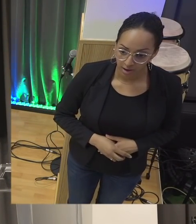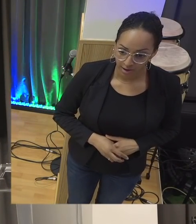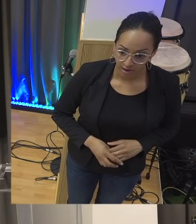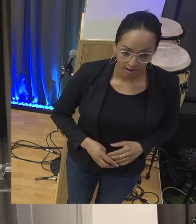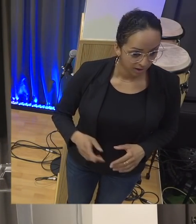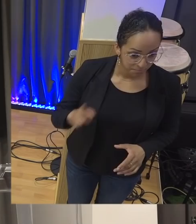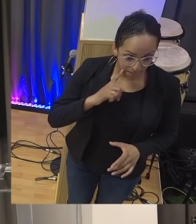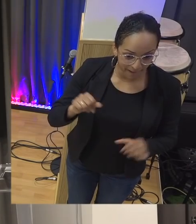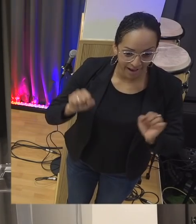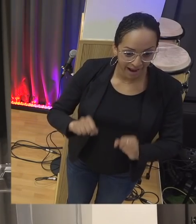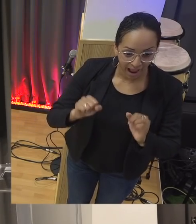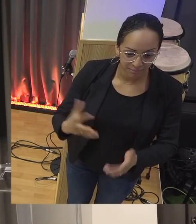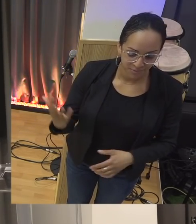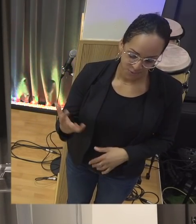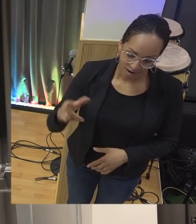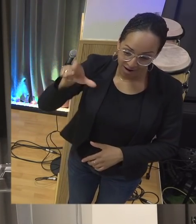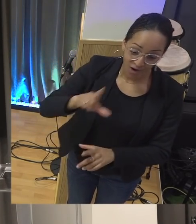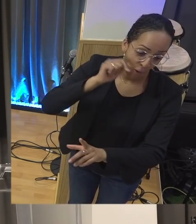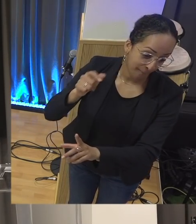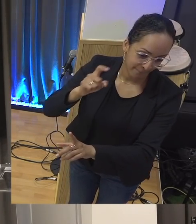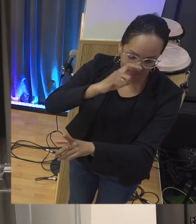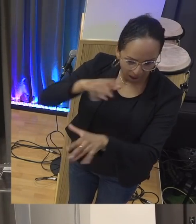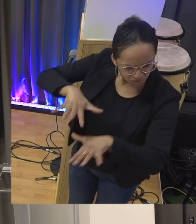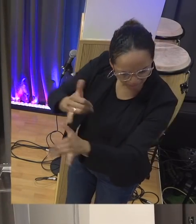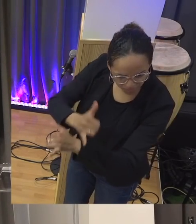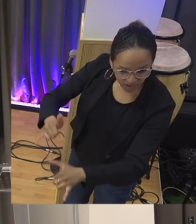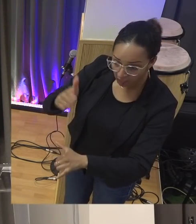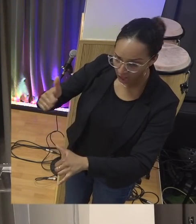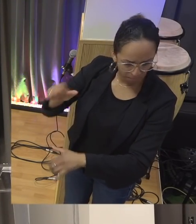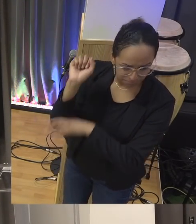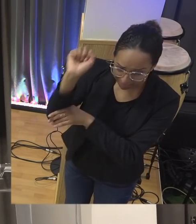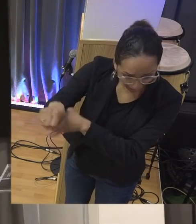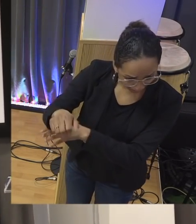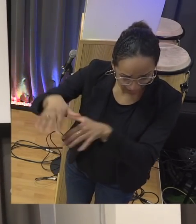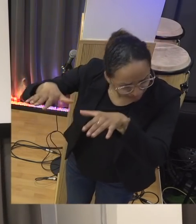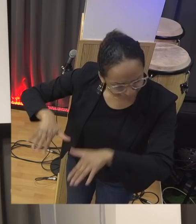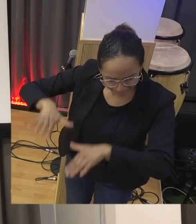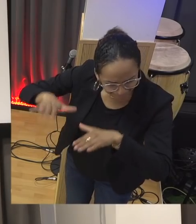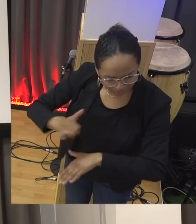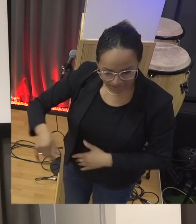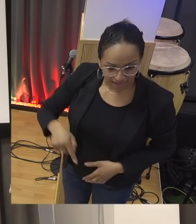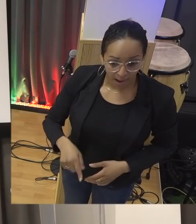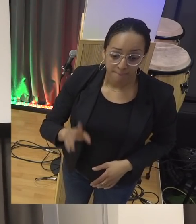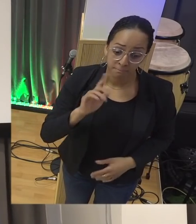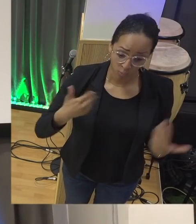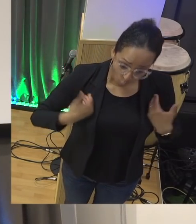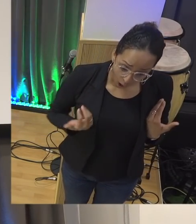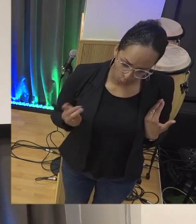même temps. Elle fait un sandwich, un kebab avec. Et quand j'arrive chez ma mère, Saïd, il est lui-même.